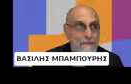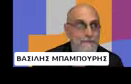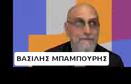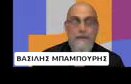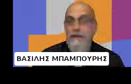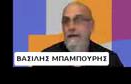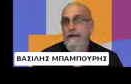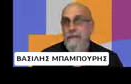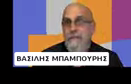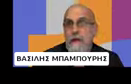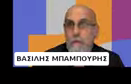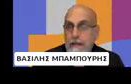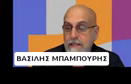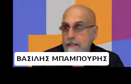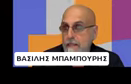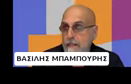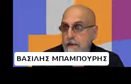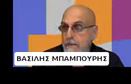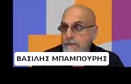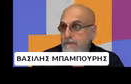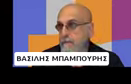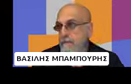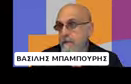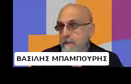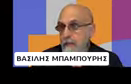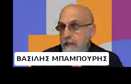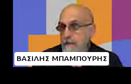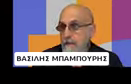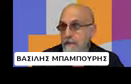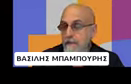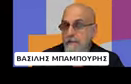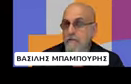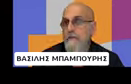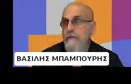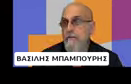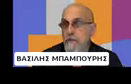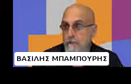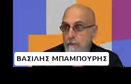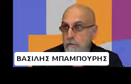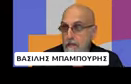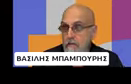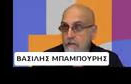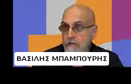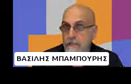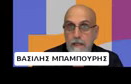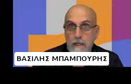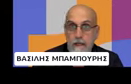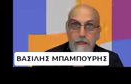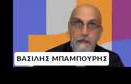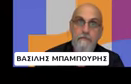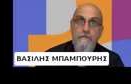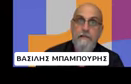χαρά. Έχουμε αλλάξει και τη διερμηνέα μας, έτσι την εγκληματική. Τώρα βλέπετε στο παράθυρο την